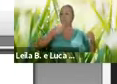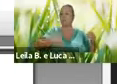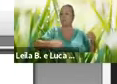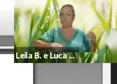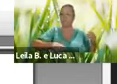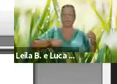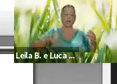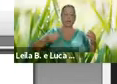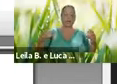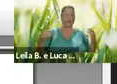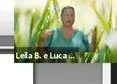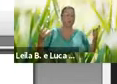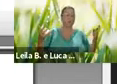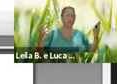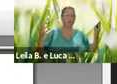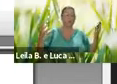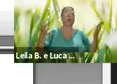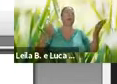o psicofonia,